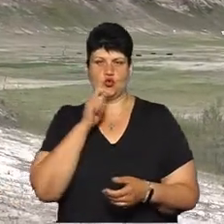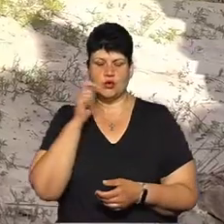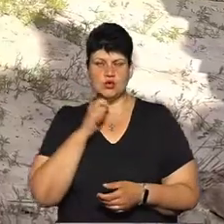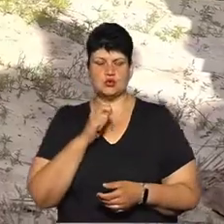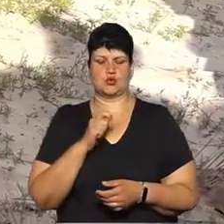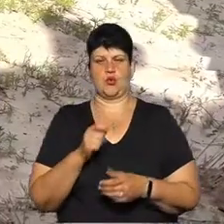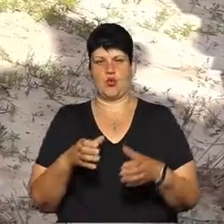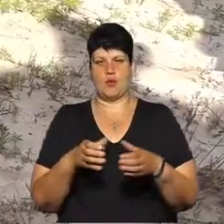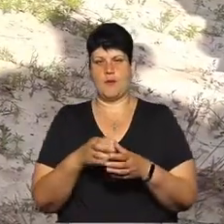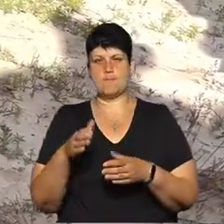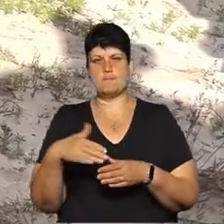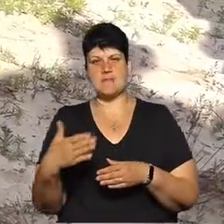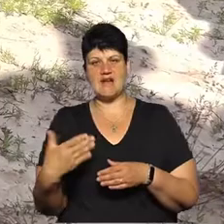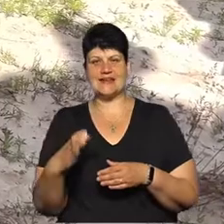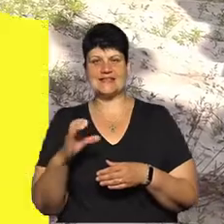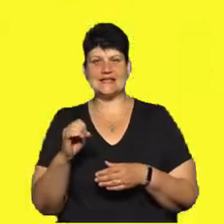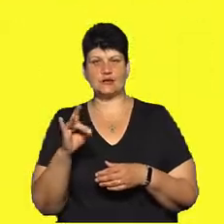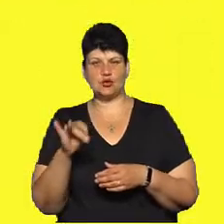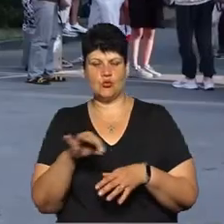сектор» проходять бойове злагодження.